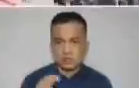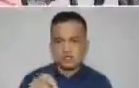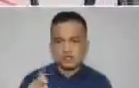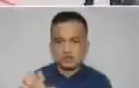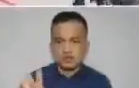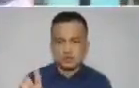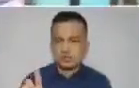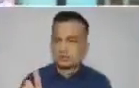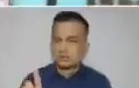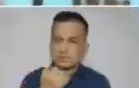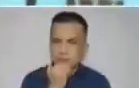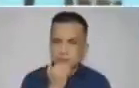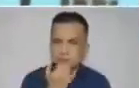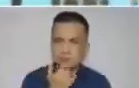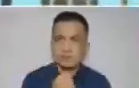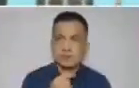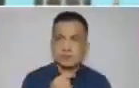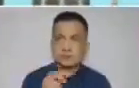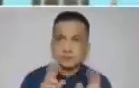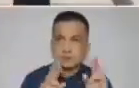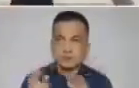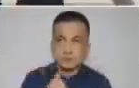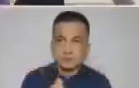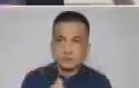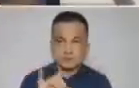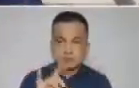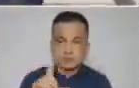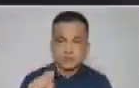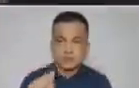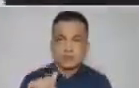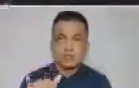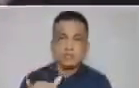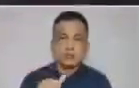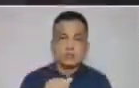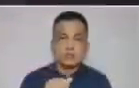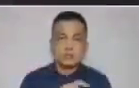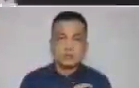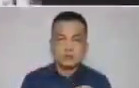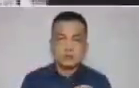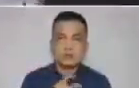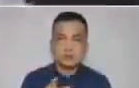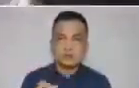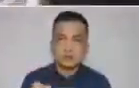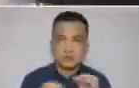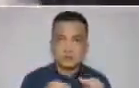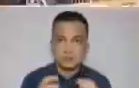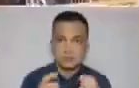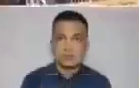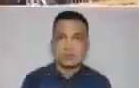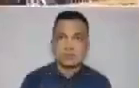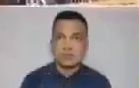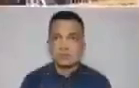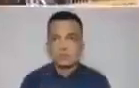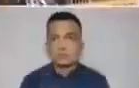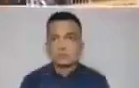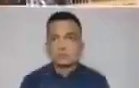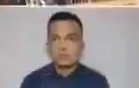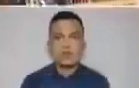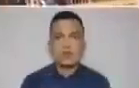Inami ni Velasco na hindi sapat ang pondong nakalaan sa Bayanihan 1 at 2 para makarecover ang bansa sa epekto ng